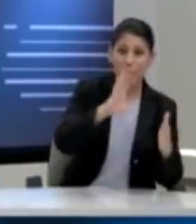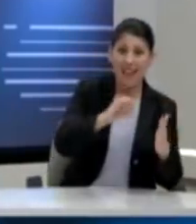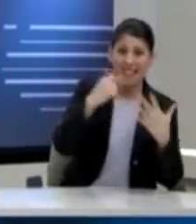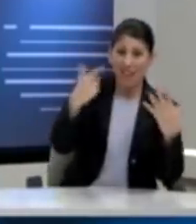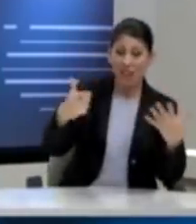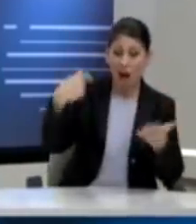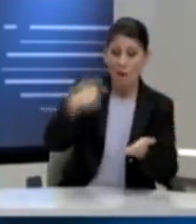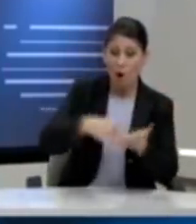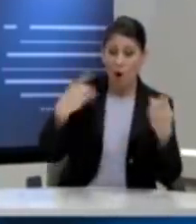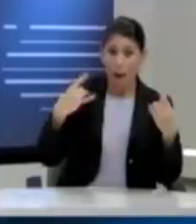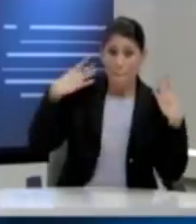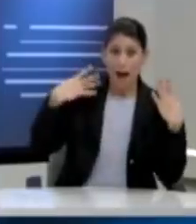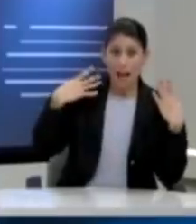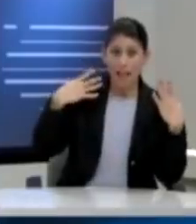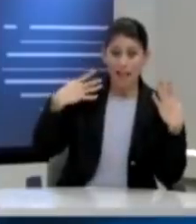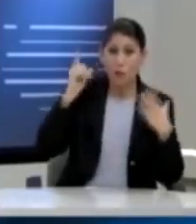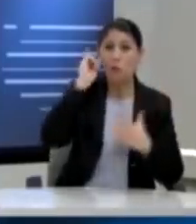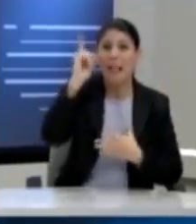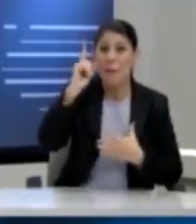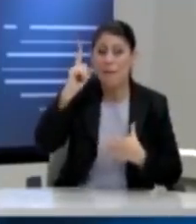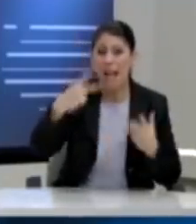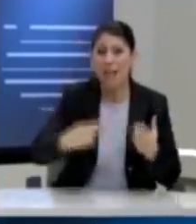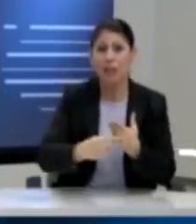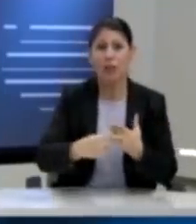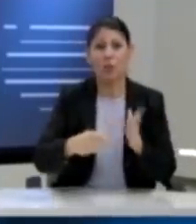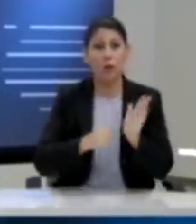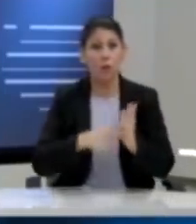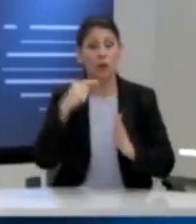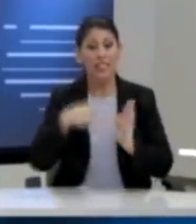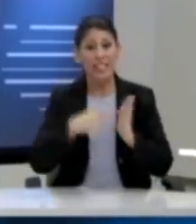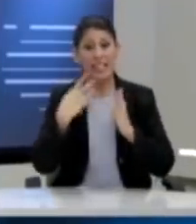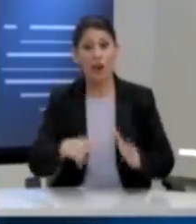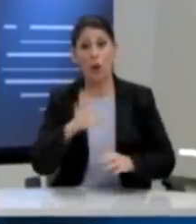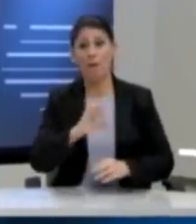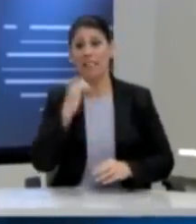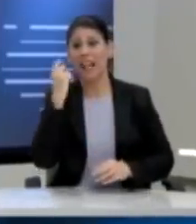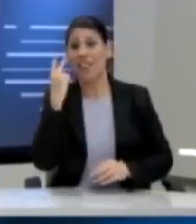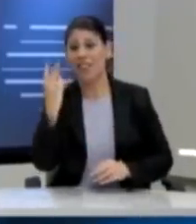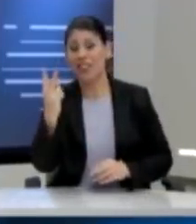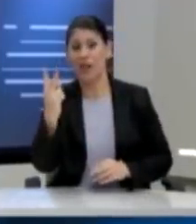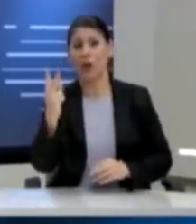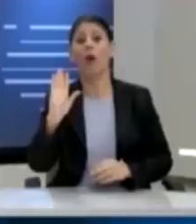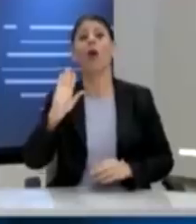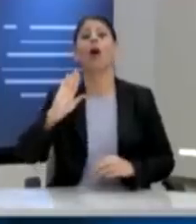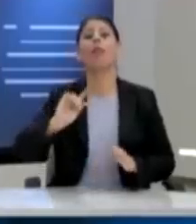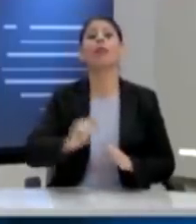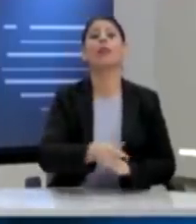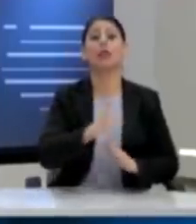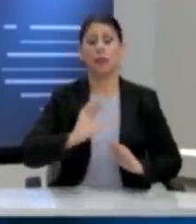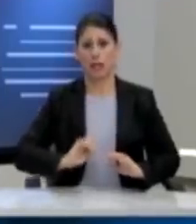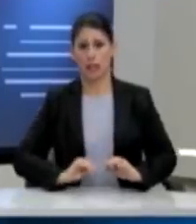57. Εσείς είστε με το λαό που το νόμο του 1952, αν δεν κάνω λάθος, δεν τον